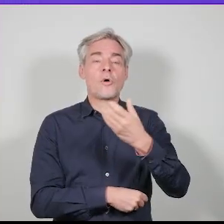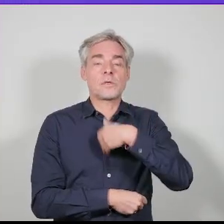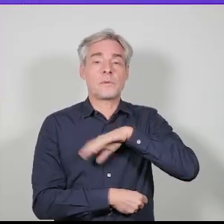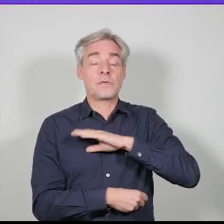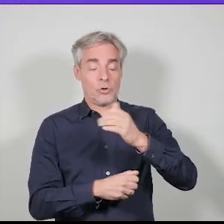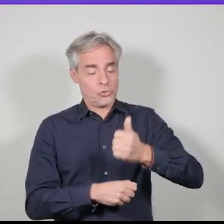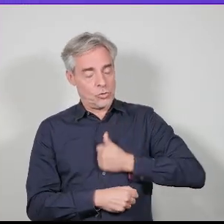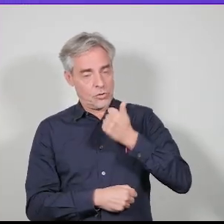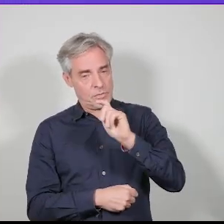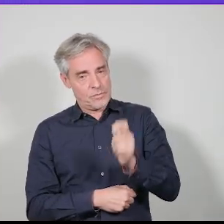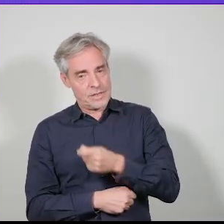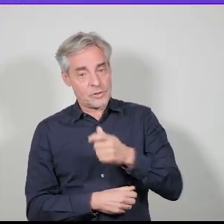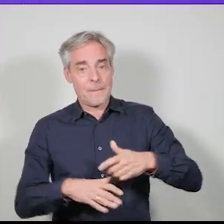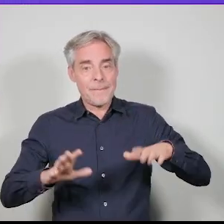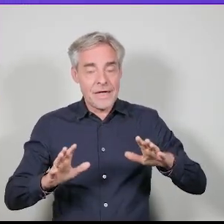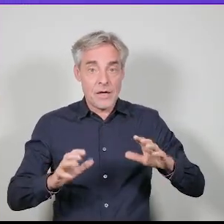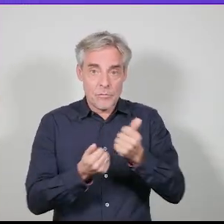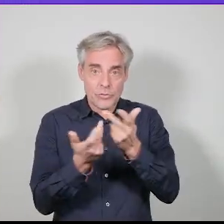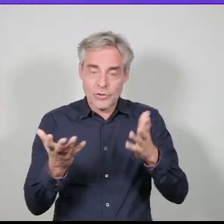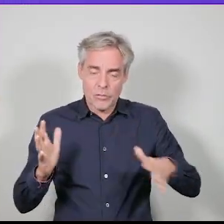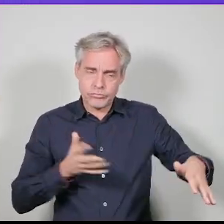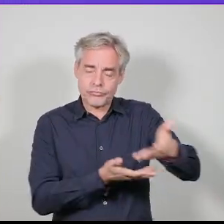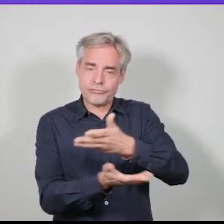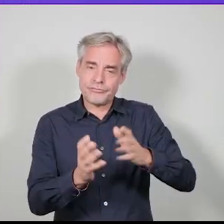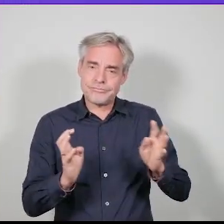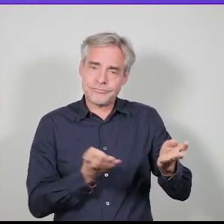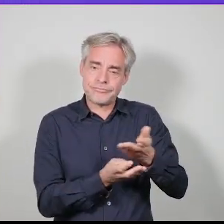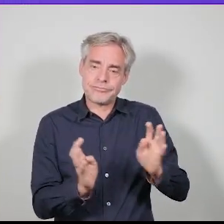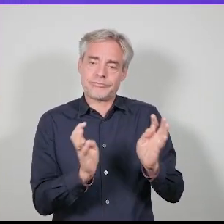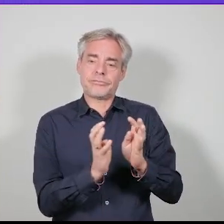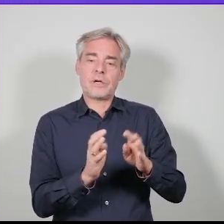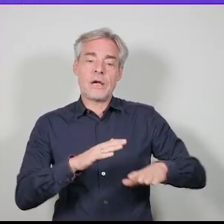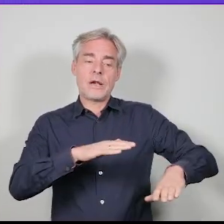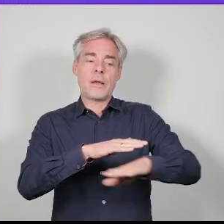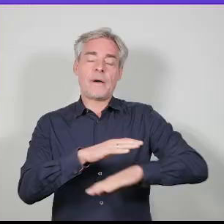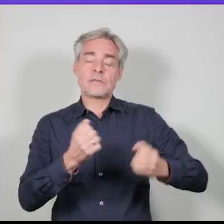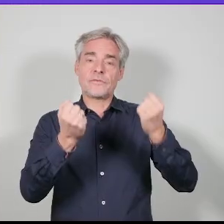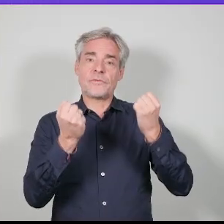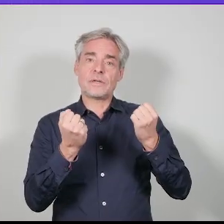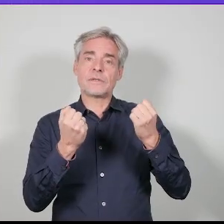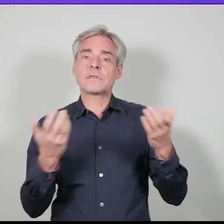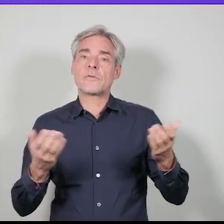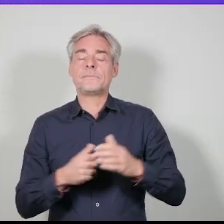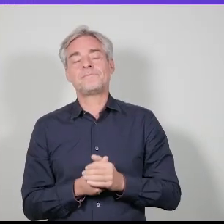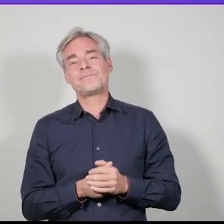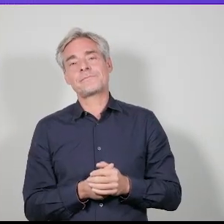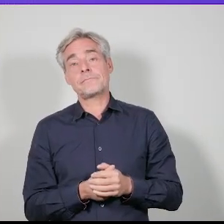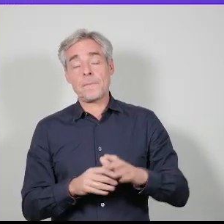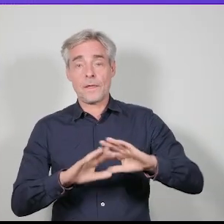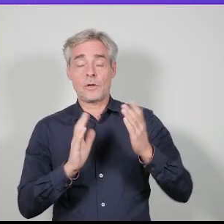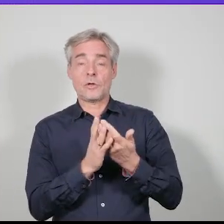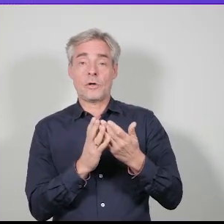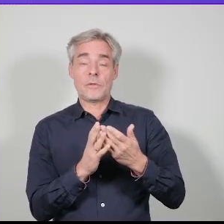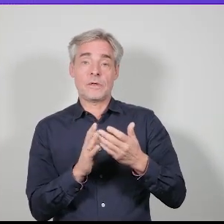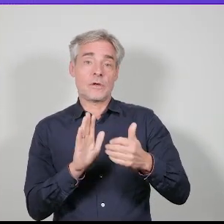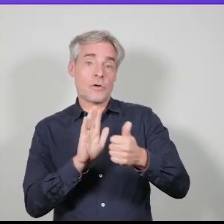autonomie, mais multiples, diverses, et que le socle finalement de ces fonctionnements sont